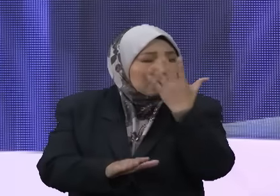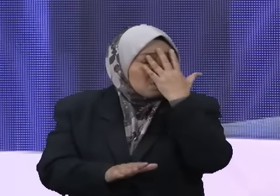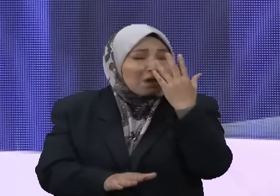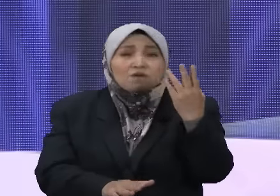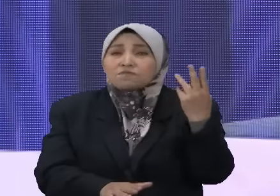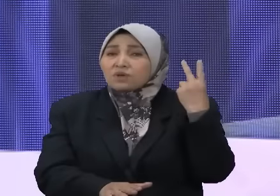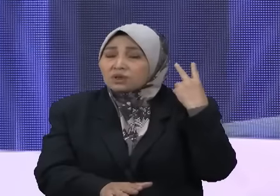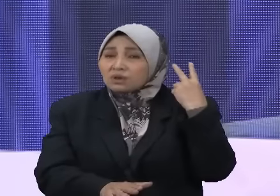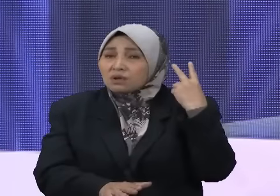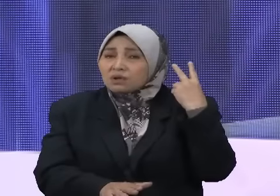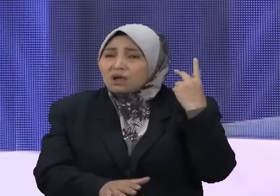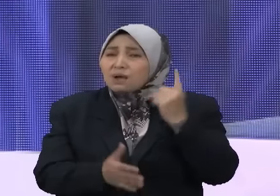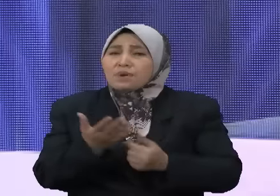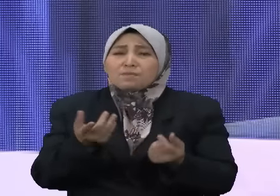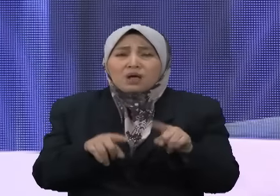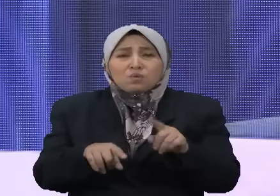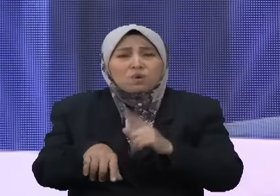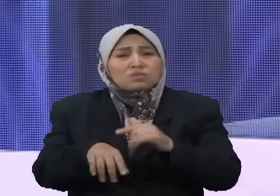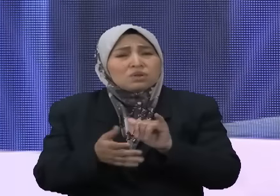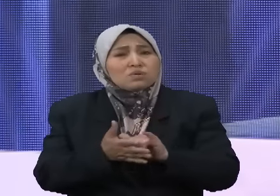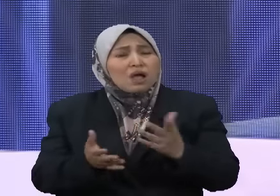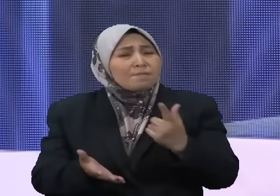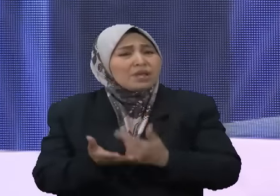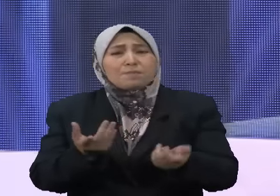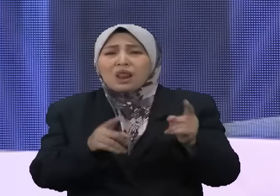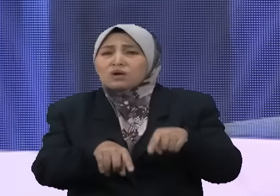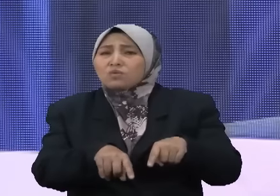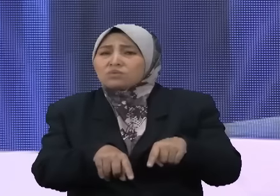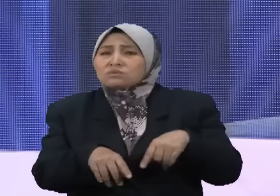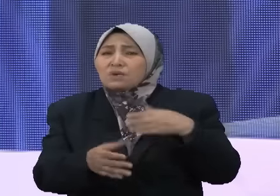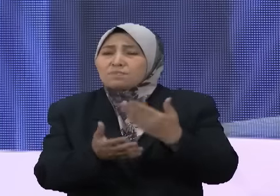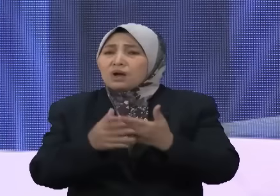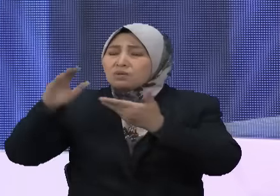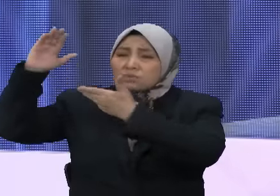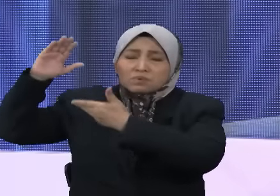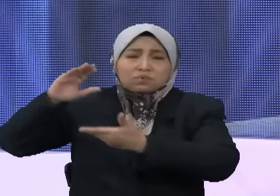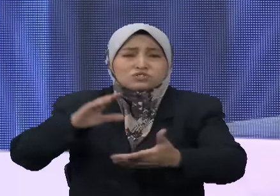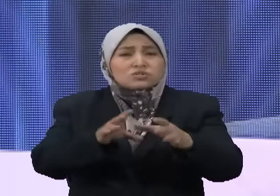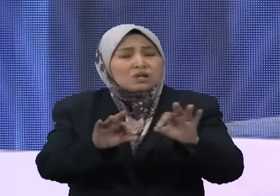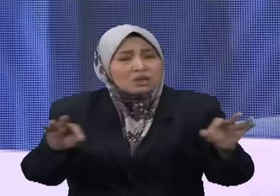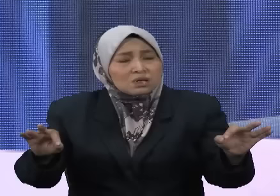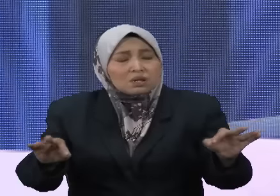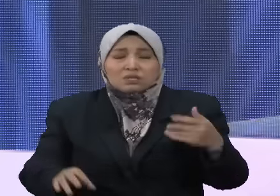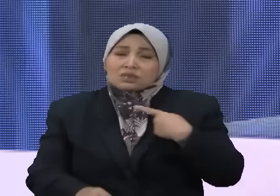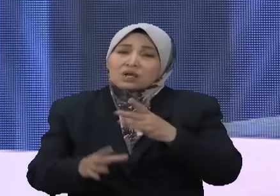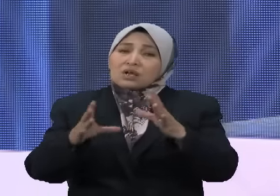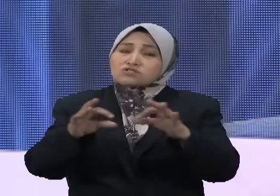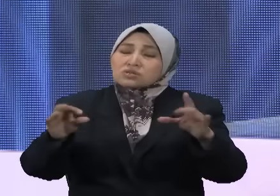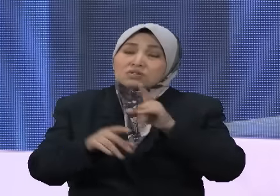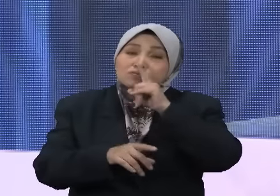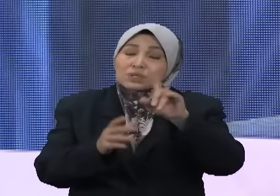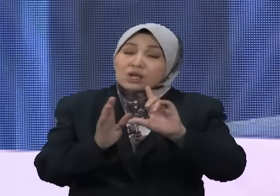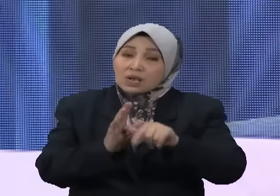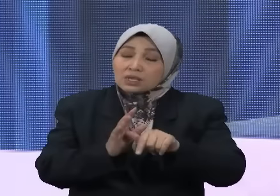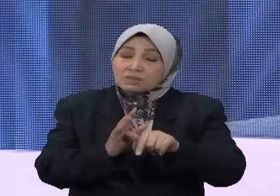munafik apakah yang berlaku pada ketika ini Maksud saya apakah yang berlaku sehingga turunnya ayat ini tuan-tuan dan puan-puan kita akan ceritakannya sebentar lagi